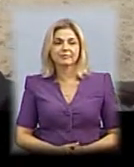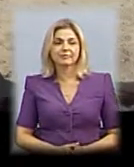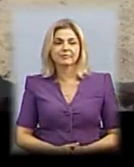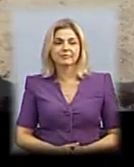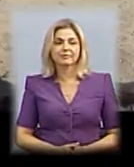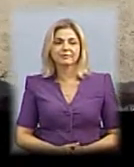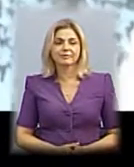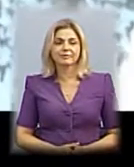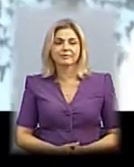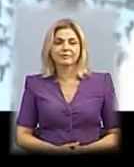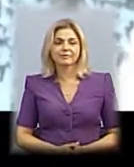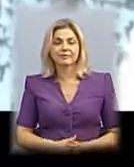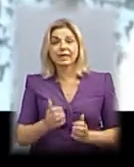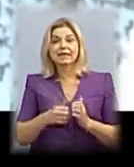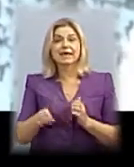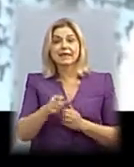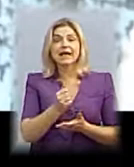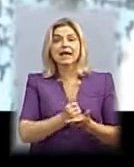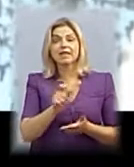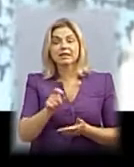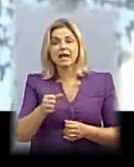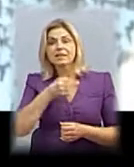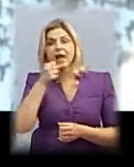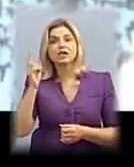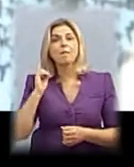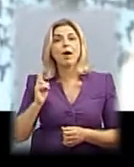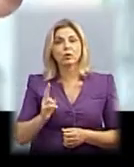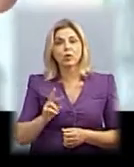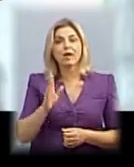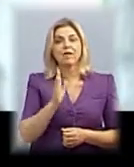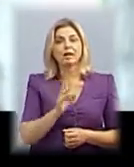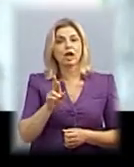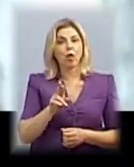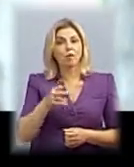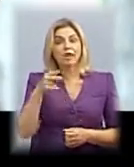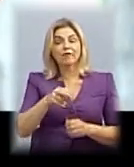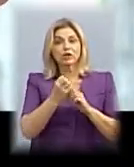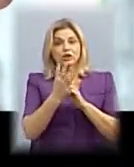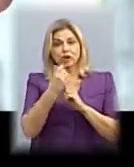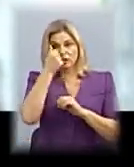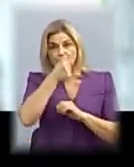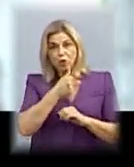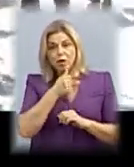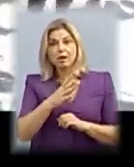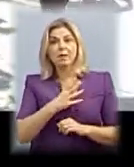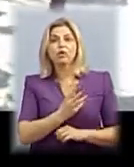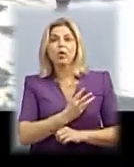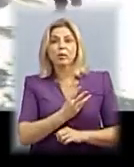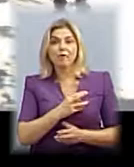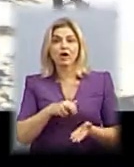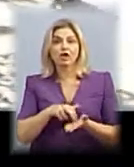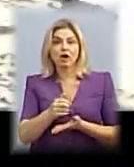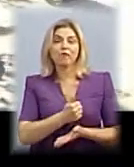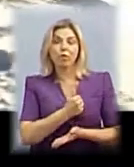64. Серед резервістів – старший матрос Валерій Яковенко. У 2014 році пішов добровольцем до